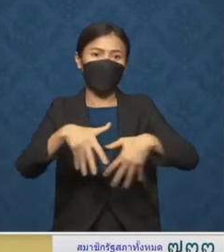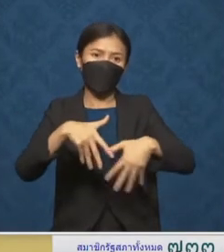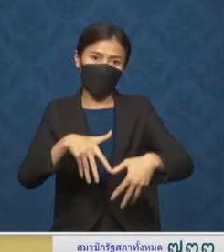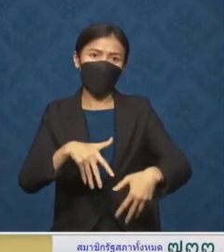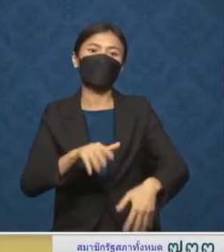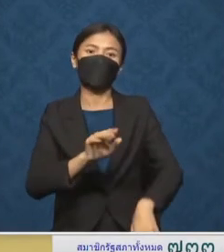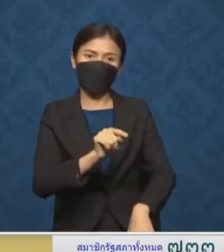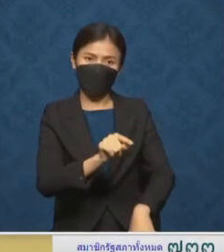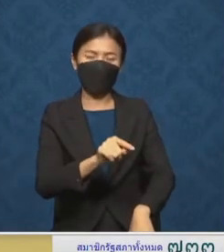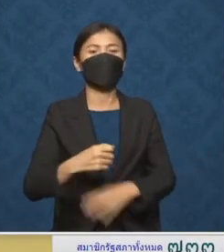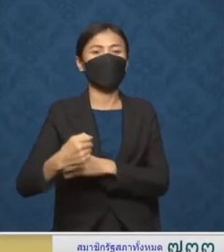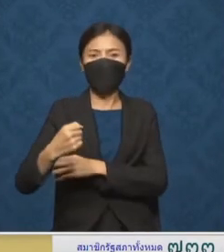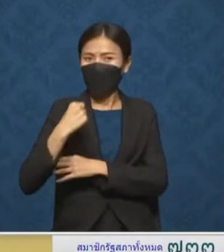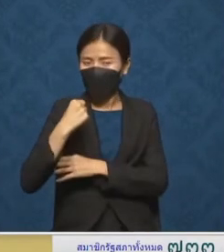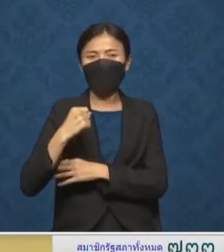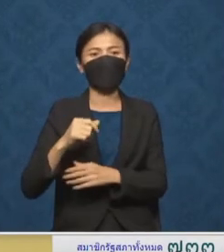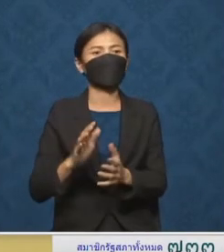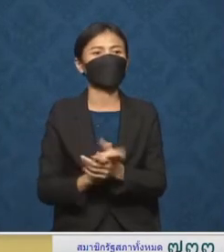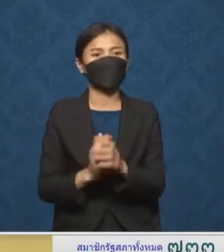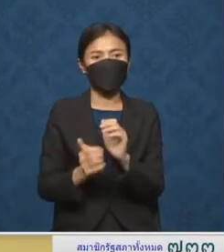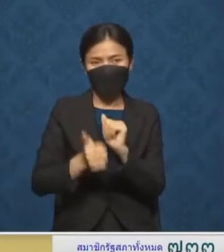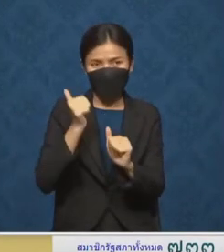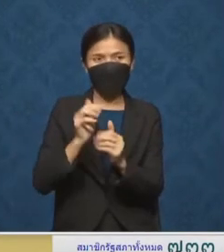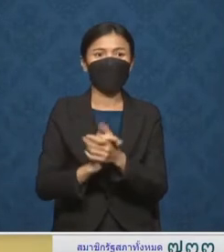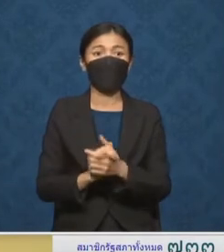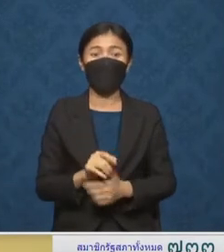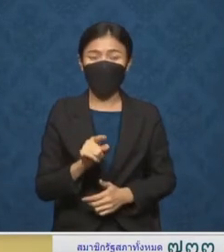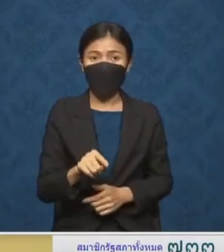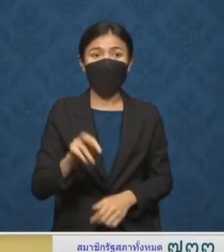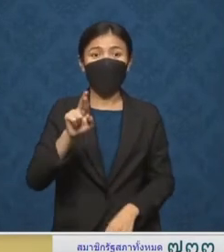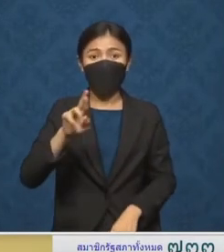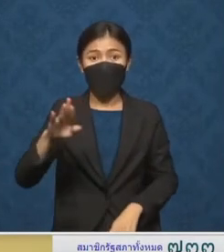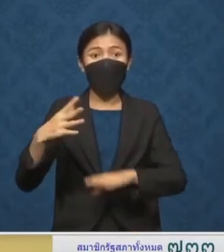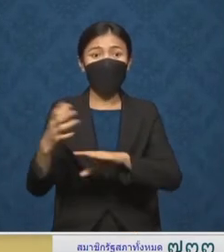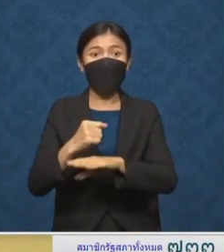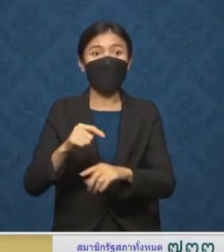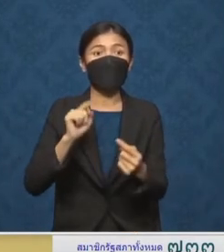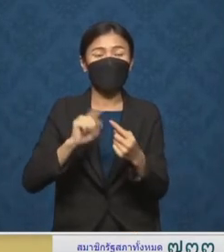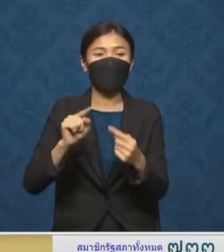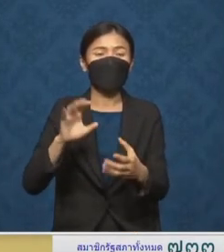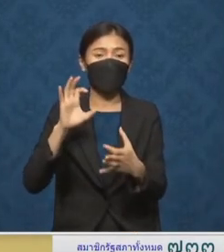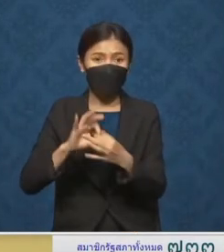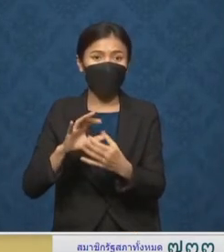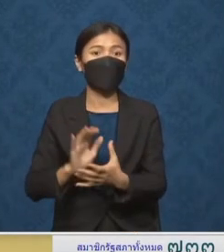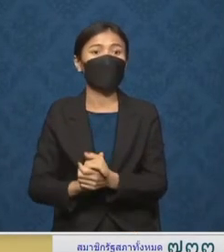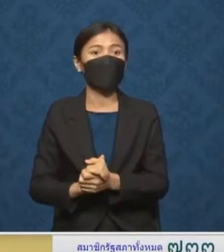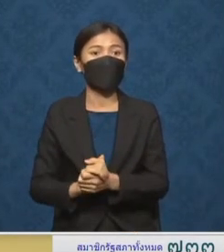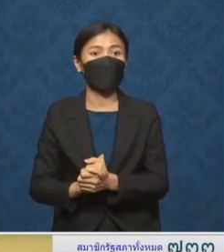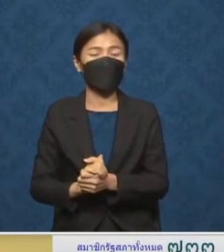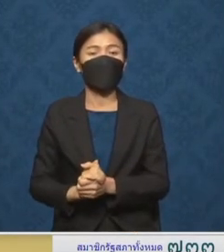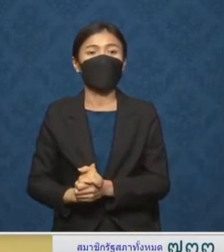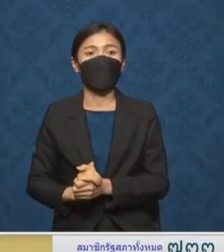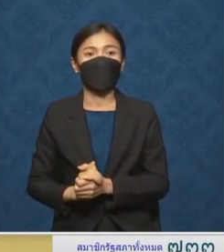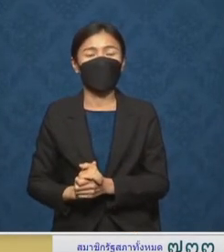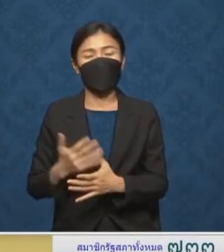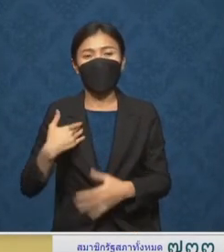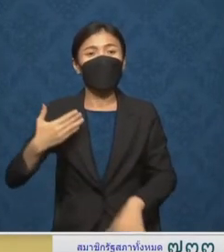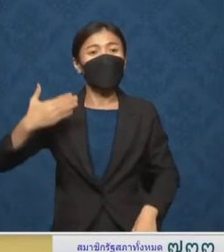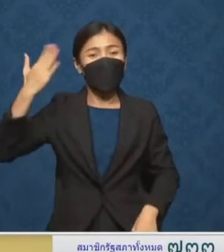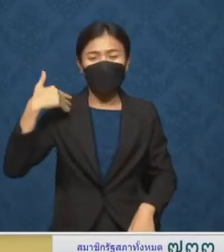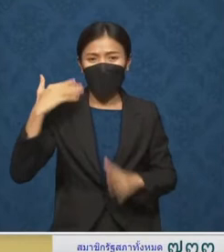คือเจตจำนงที่ต้องการจะเปลี่ยนระบอบการเมืองจากระบอบเจ้าชีวิตมาสู่ระบอบกษัตริย์ใต้